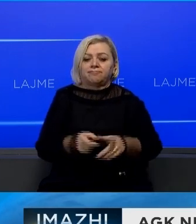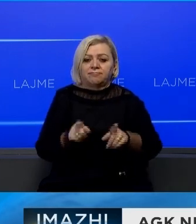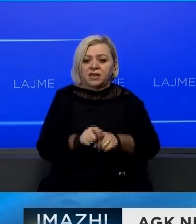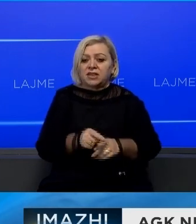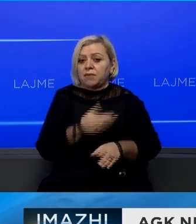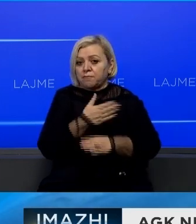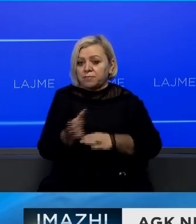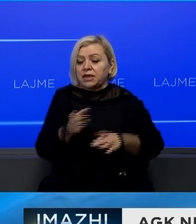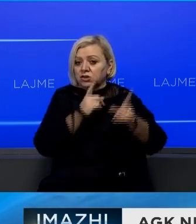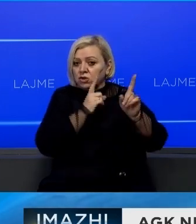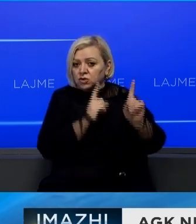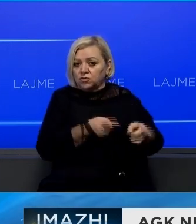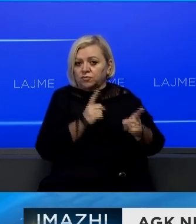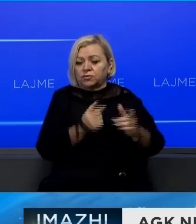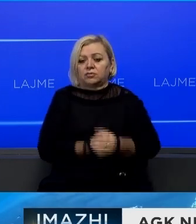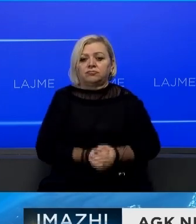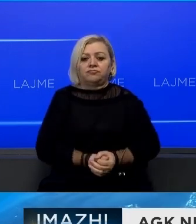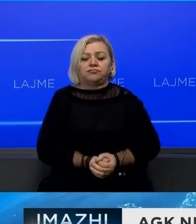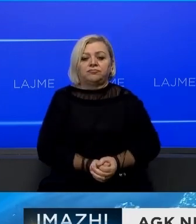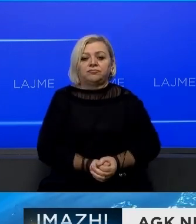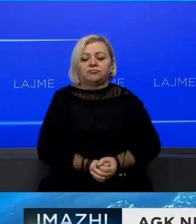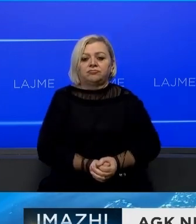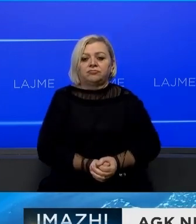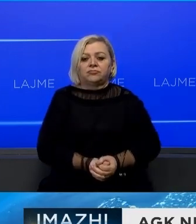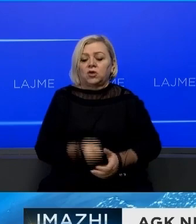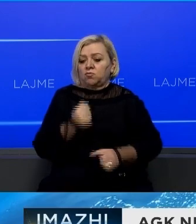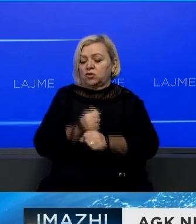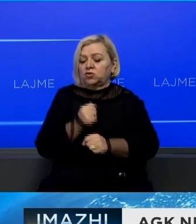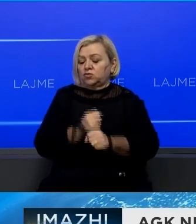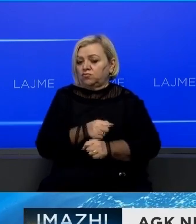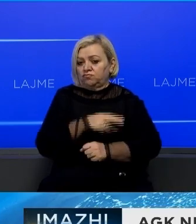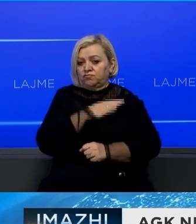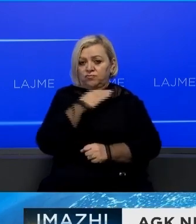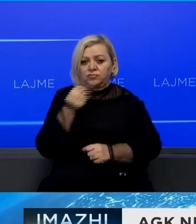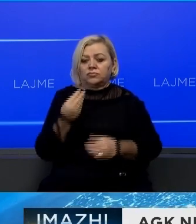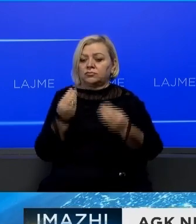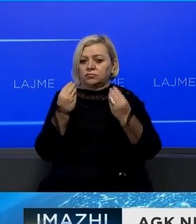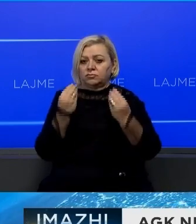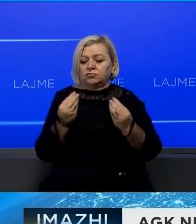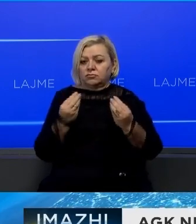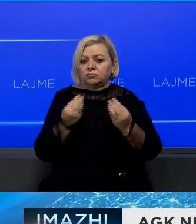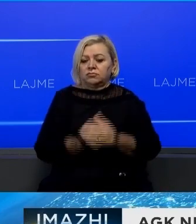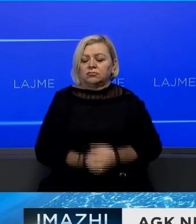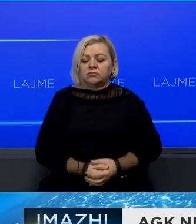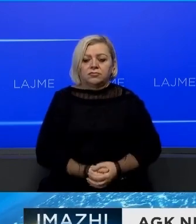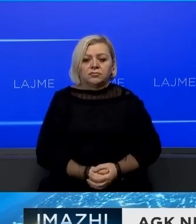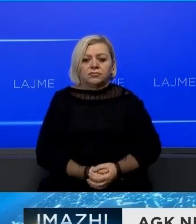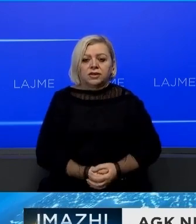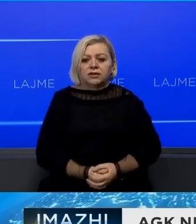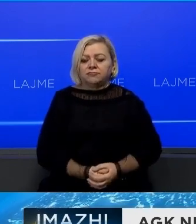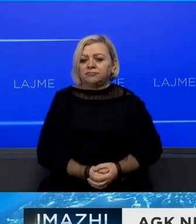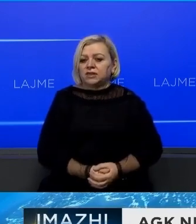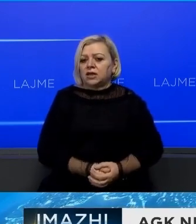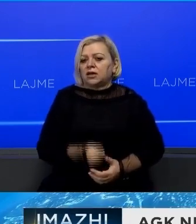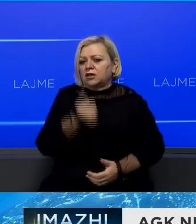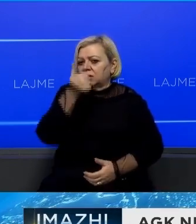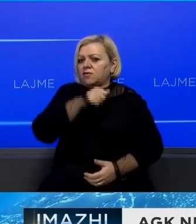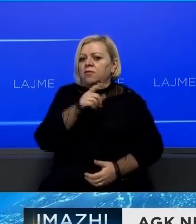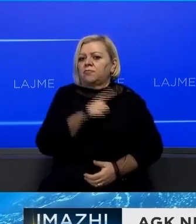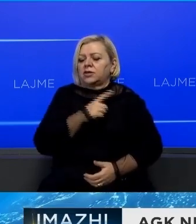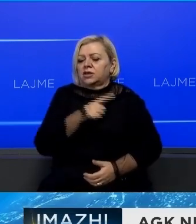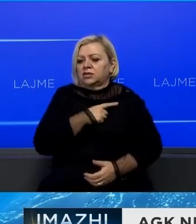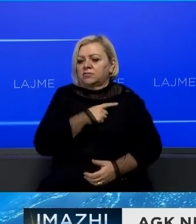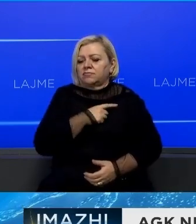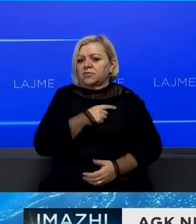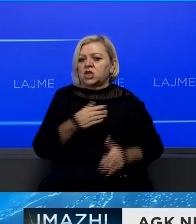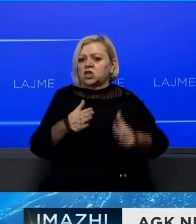pas luftës, kontributi i tyre është i jashtëzakonshëm dhe ne si gjenerat të re vlerësojmë shumë. Dhe çfarë presim nga shtëpia